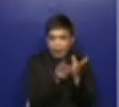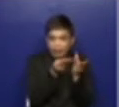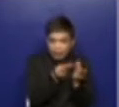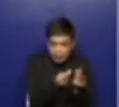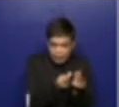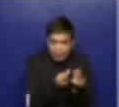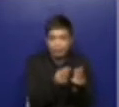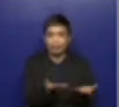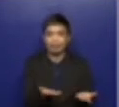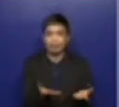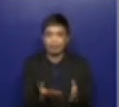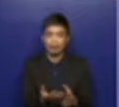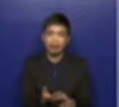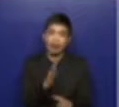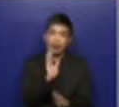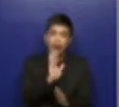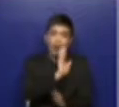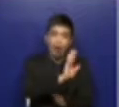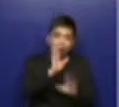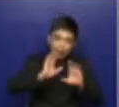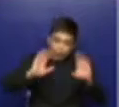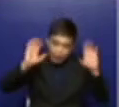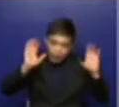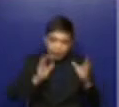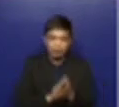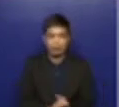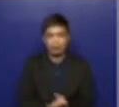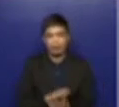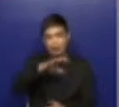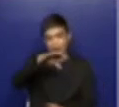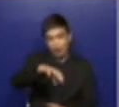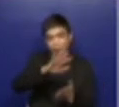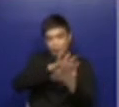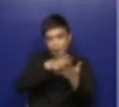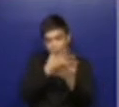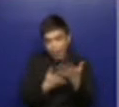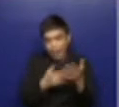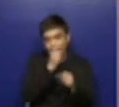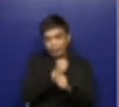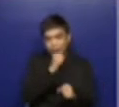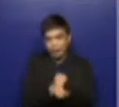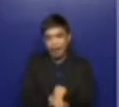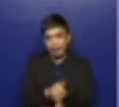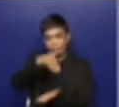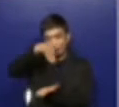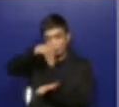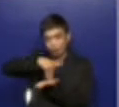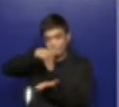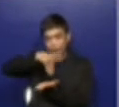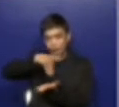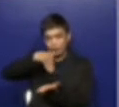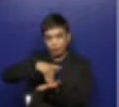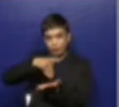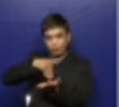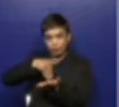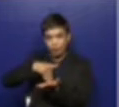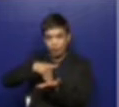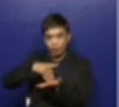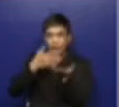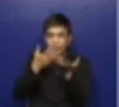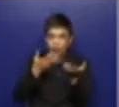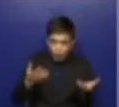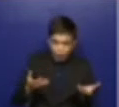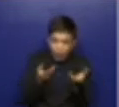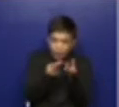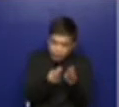ากรดินกองที่ดินของรัฐกองยุทธศาสตร์และแผนงานศูนย์สารสนเทศที่ดินและทรัพยากร